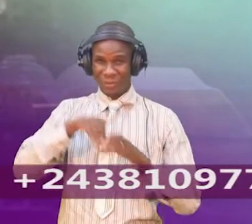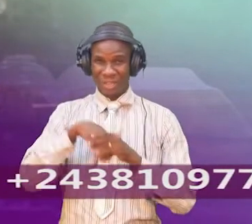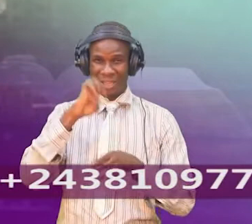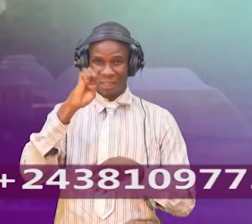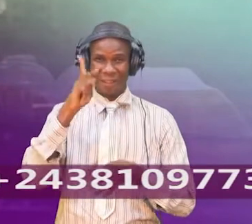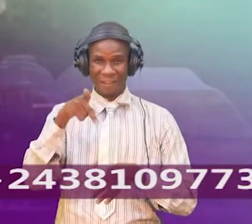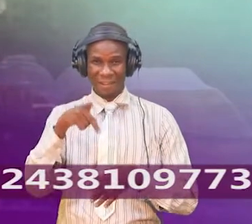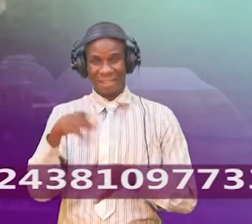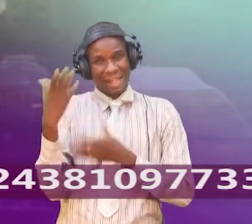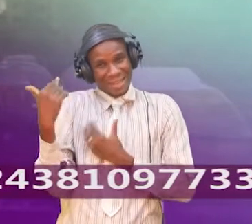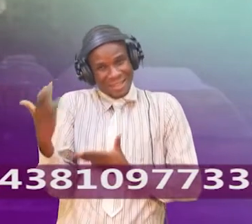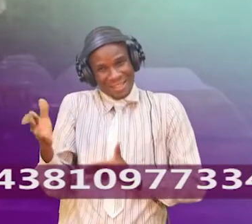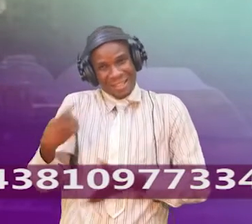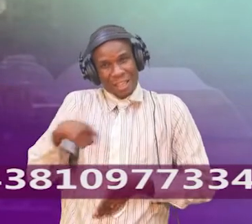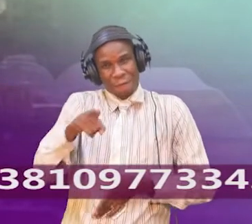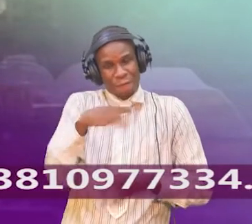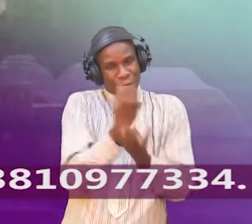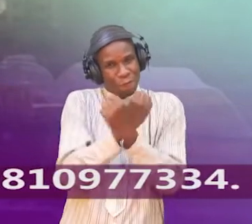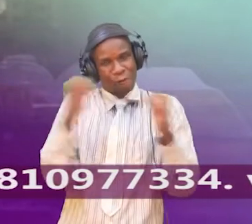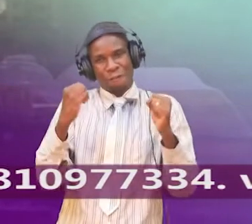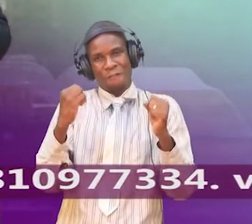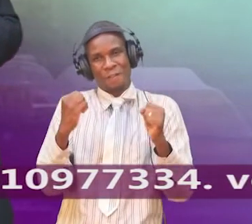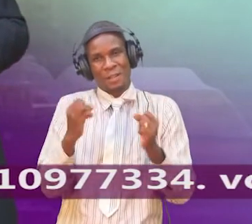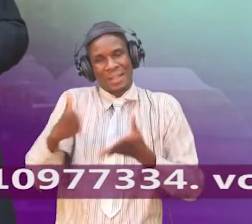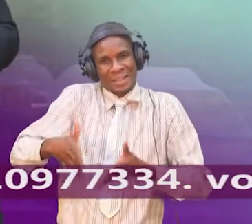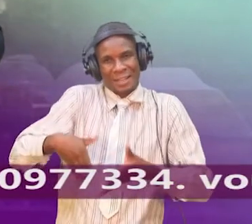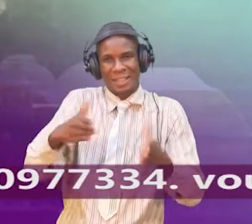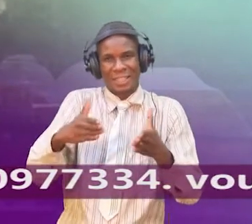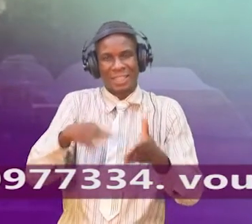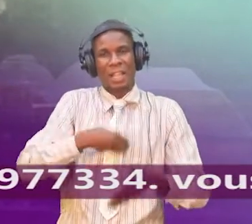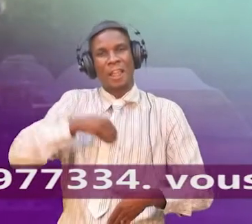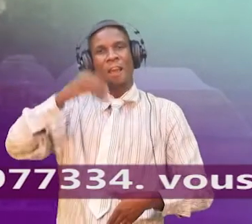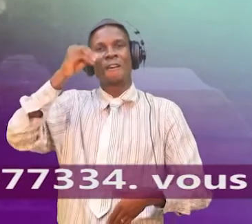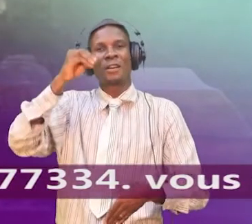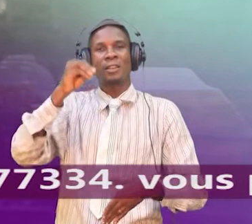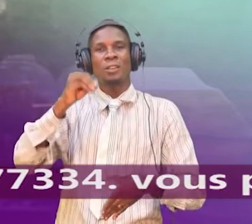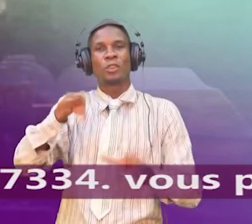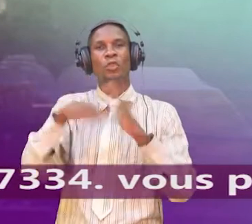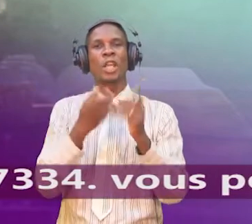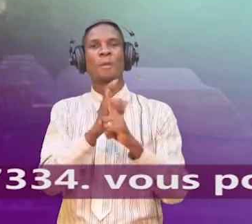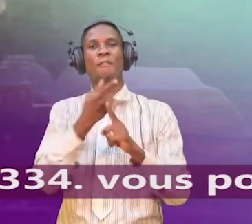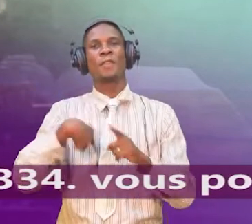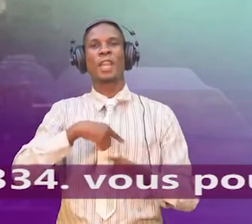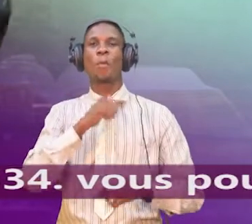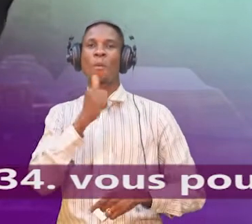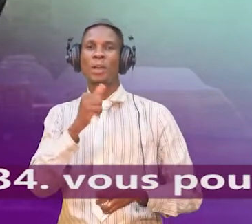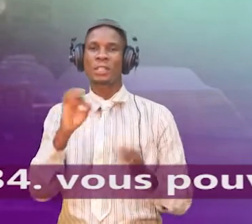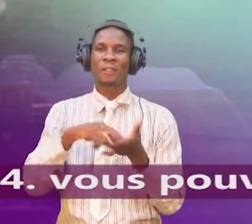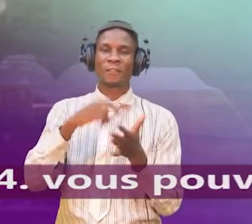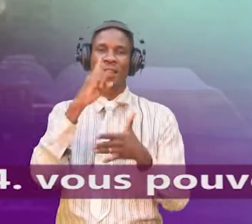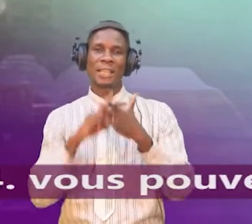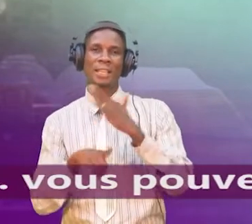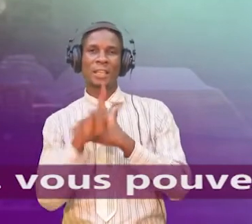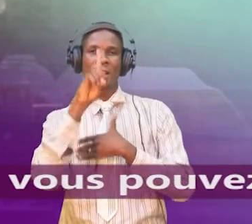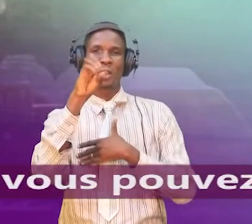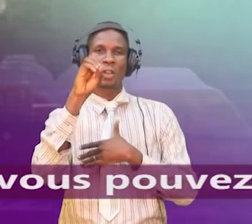na ba Efese ete tobikisami na nzela ya ngolu, na nzela ya kondima yango euti